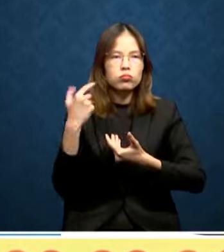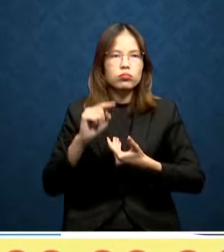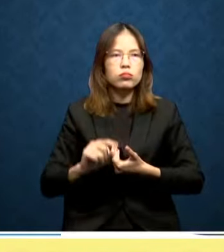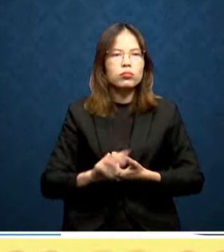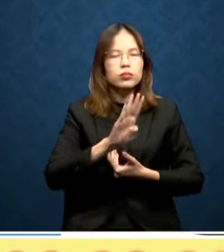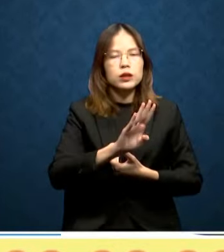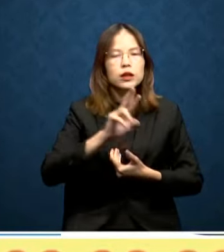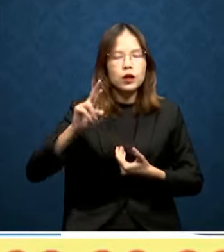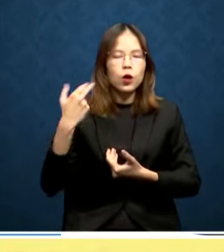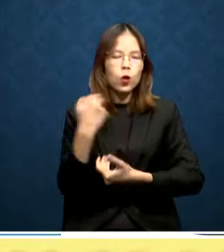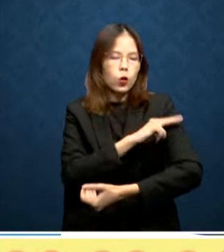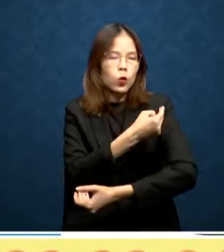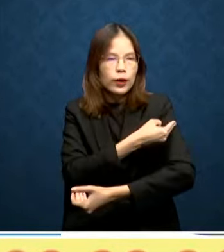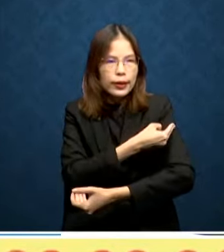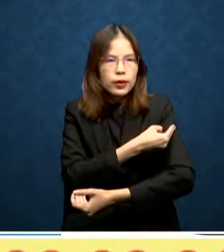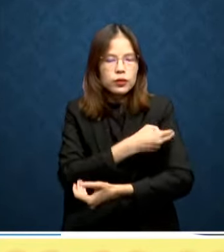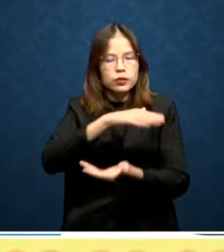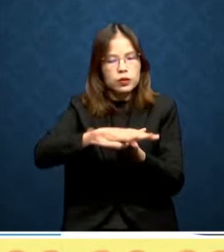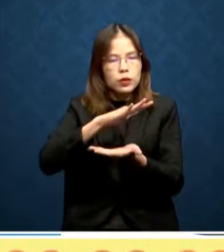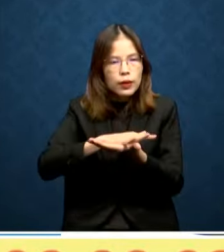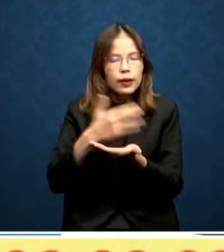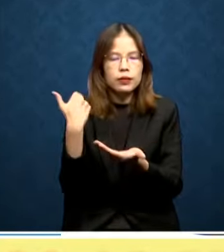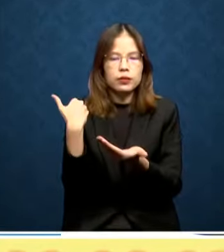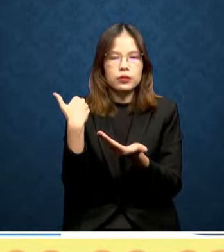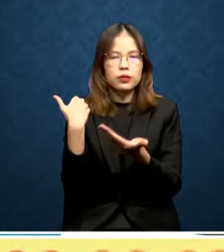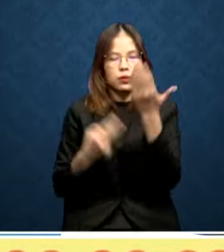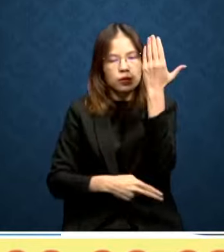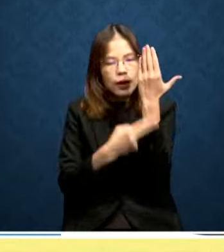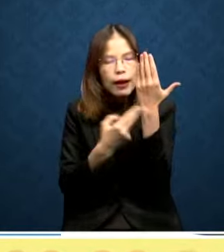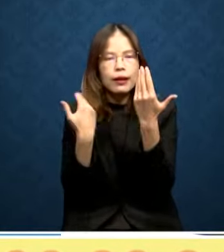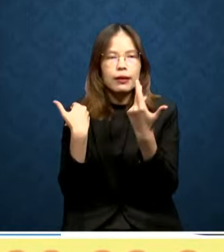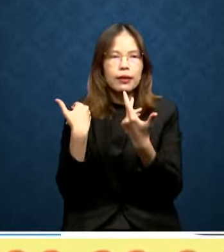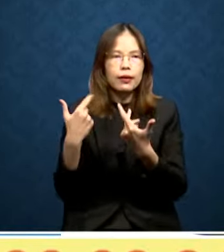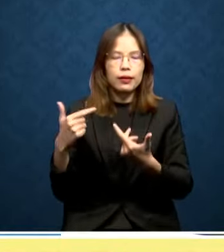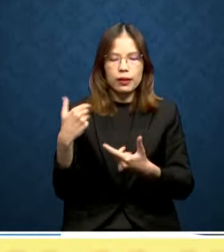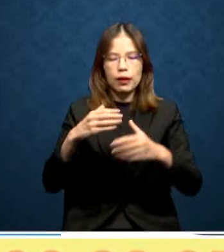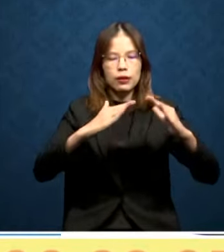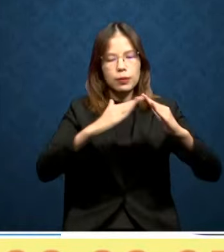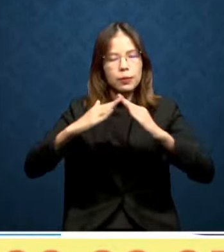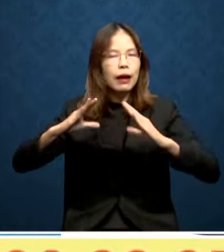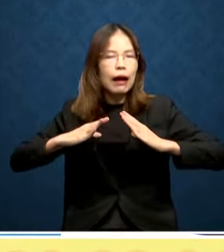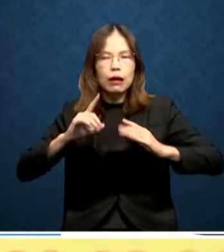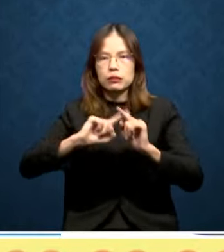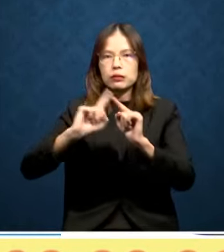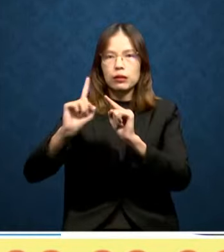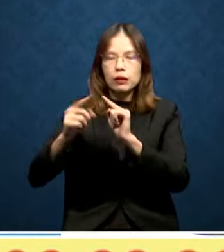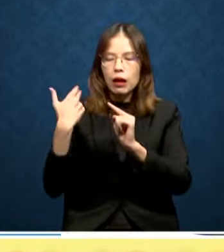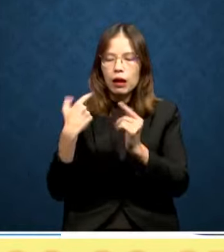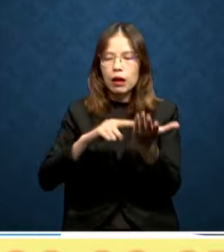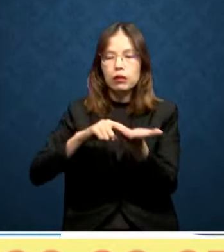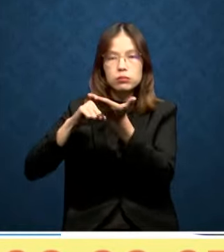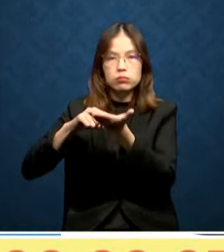คะโรงเรียนโรงพยาบาลร้านอาหารและรีสอร์ทและสุดท้ายก็คเสนอท่านประธานนะคะว่าเป็นไปได้